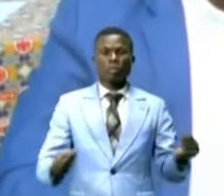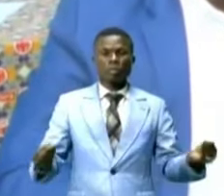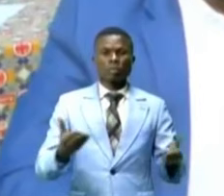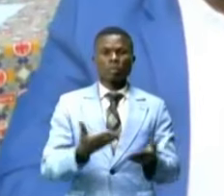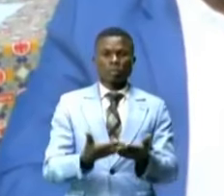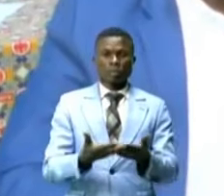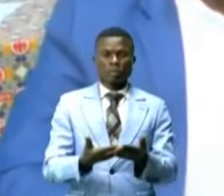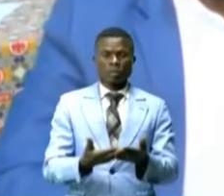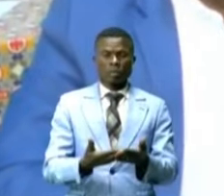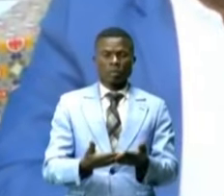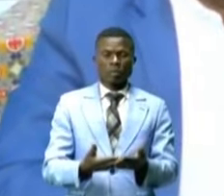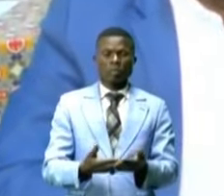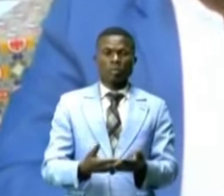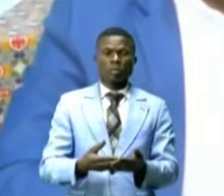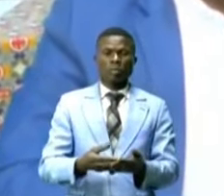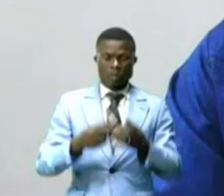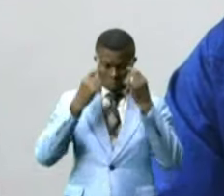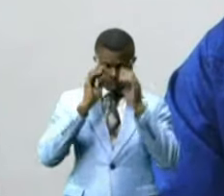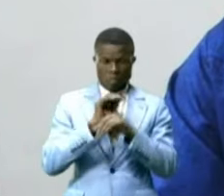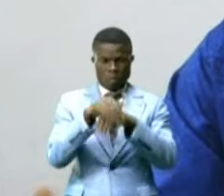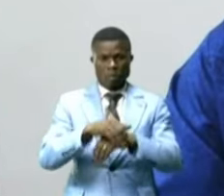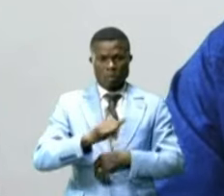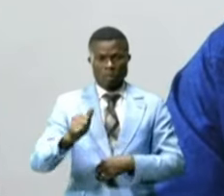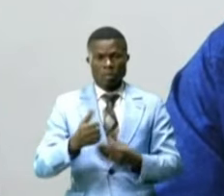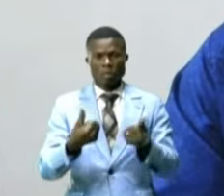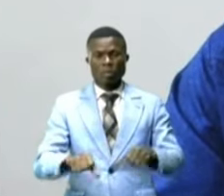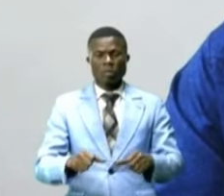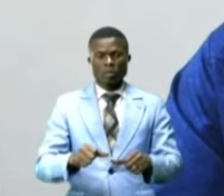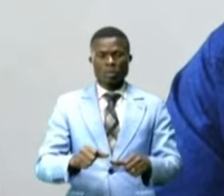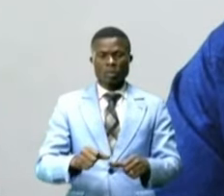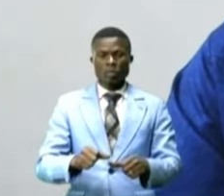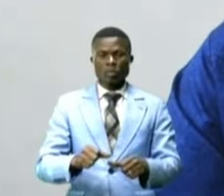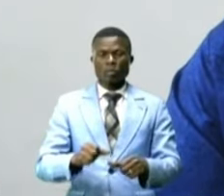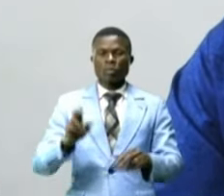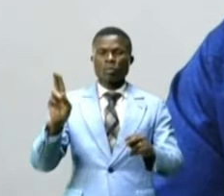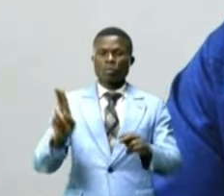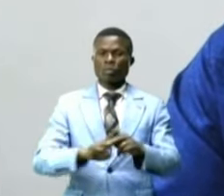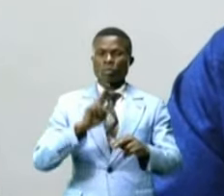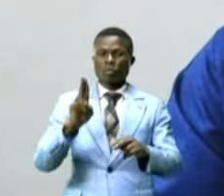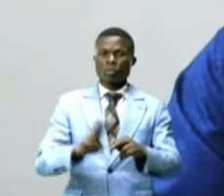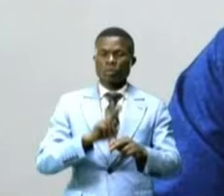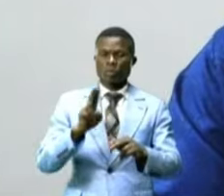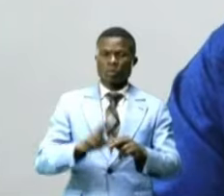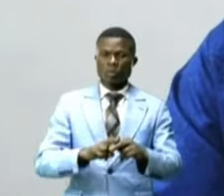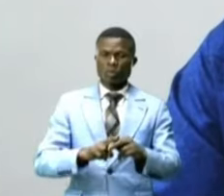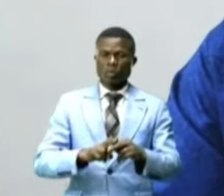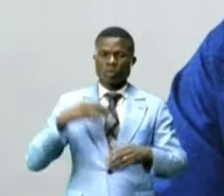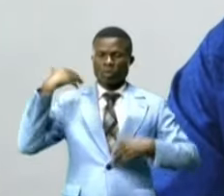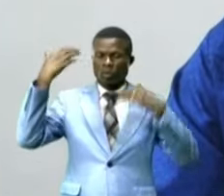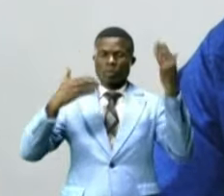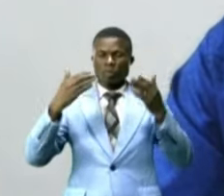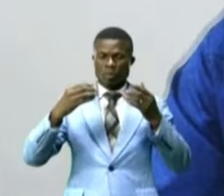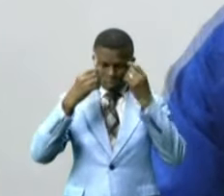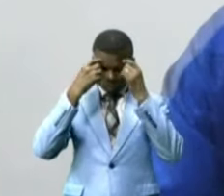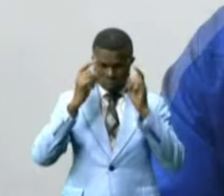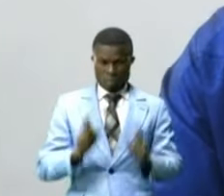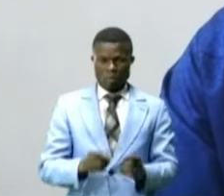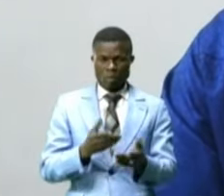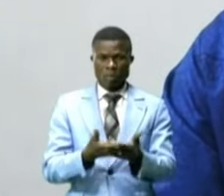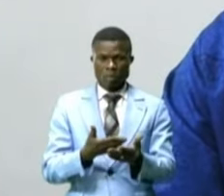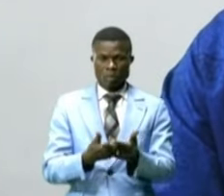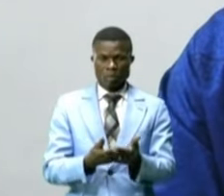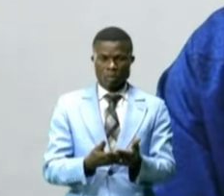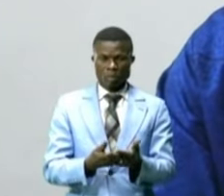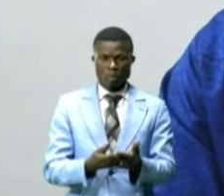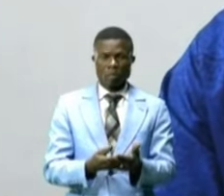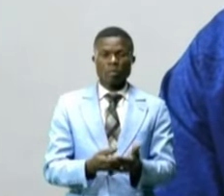Vous avez pris des engagements. Ce qui reste, c'est de mettre en application ces engagements que vous avez mutuellement pris. Nous pouvons